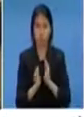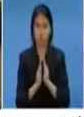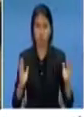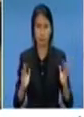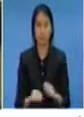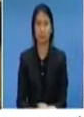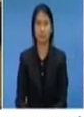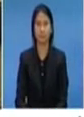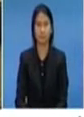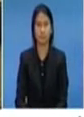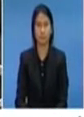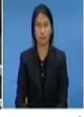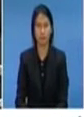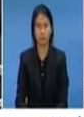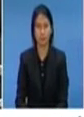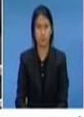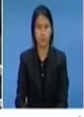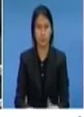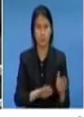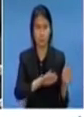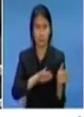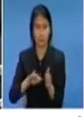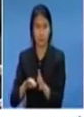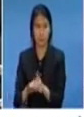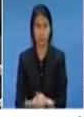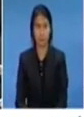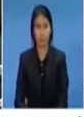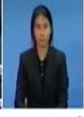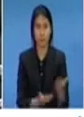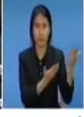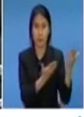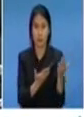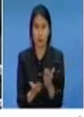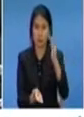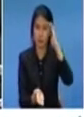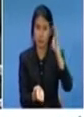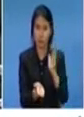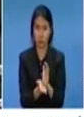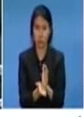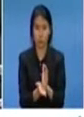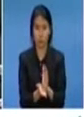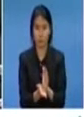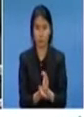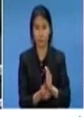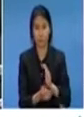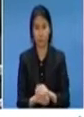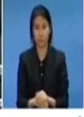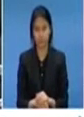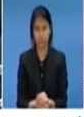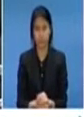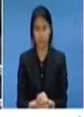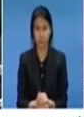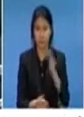ณครับต่อไปขอเชิญพลตำรวจโทอํานวยนิมโนอดีตผู้บัญชาการตำรวจภูธรภาค